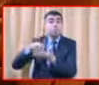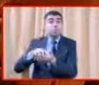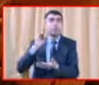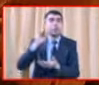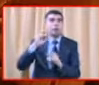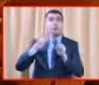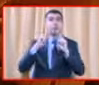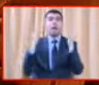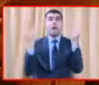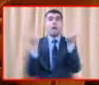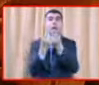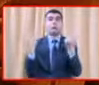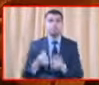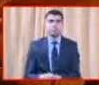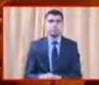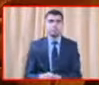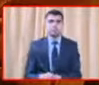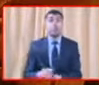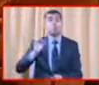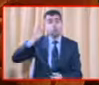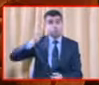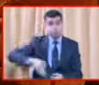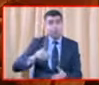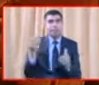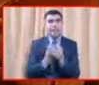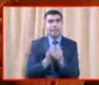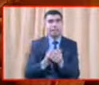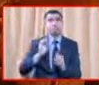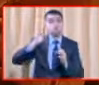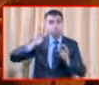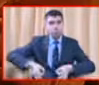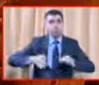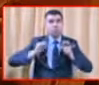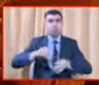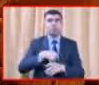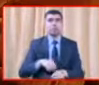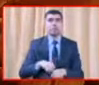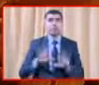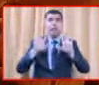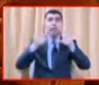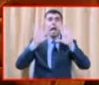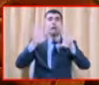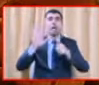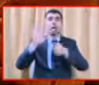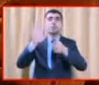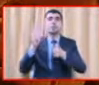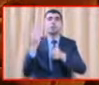112 دولة اللي تقبلات، ملفات اللي تقبلات لحد الساعة